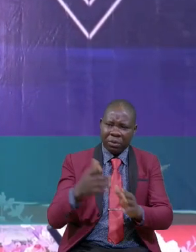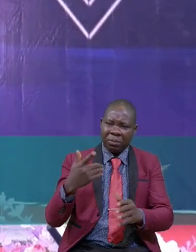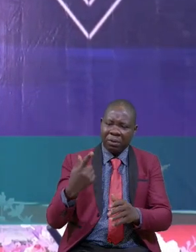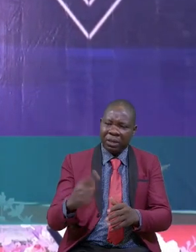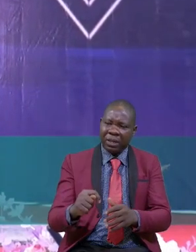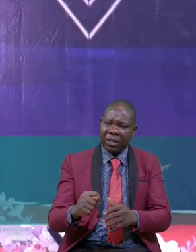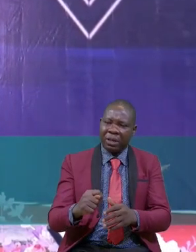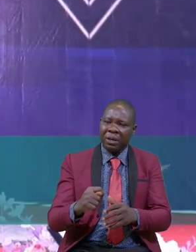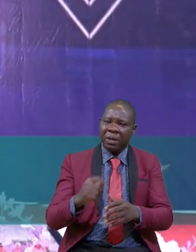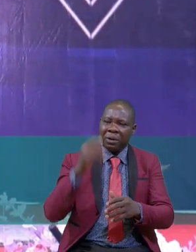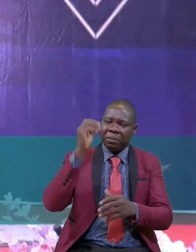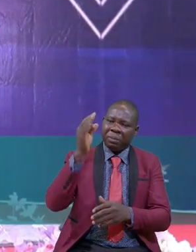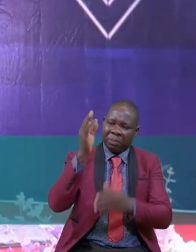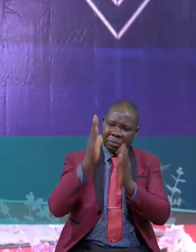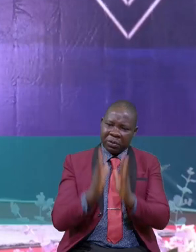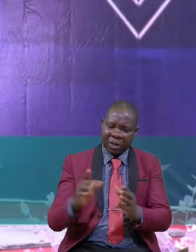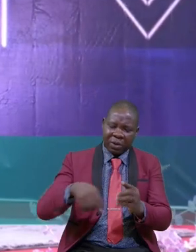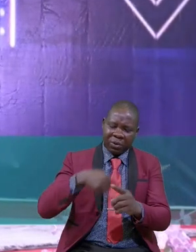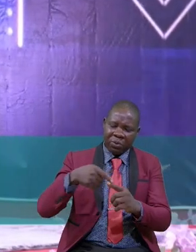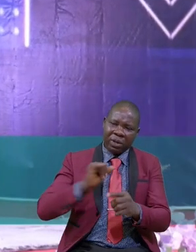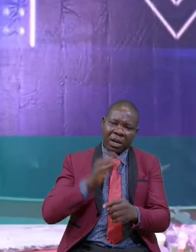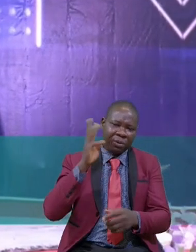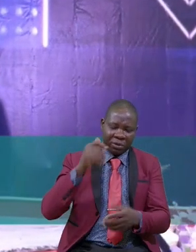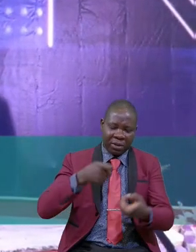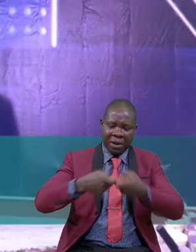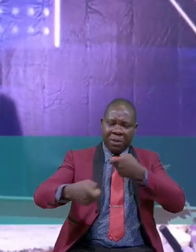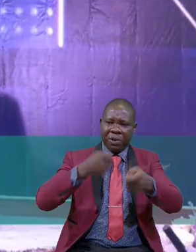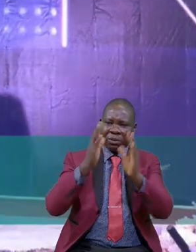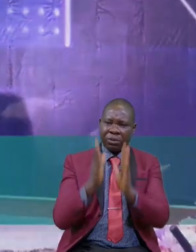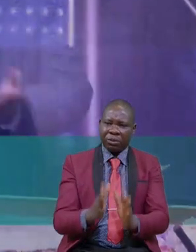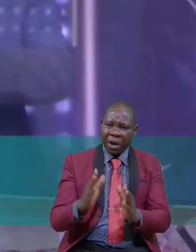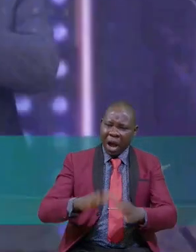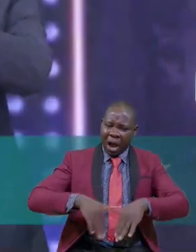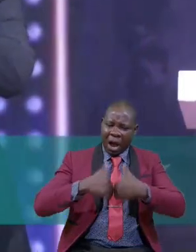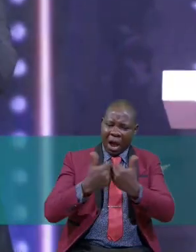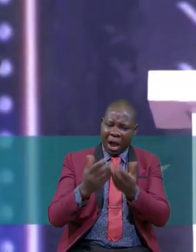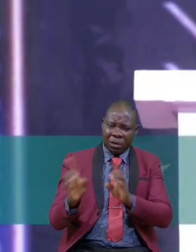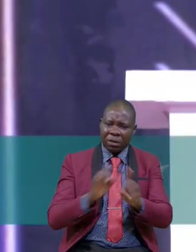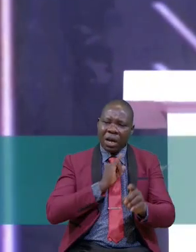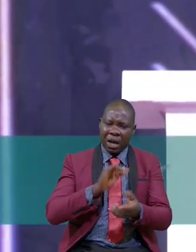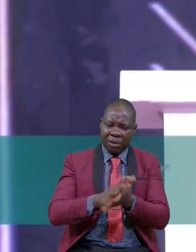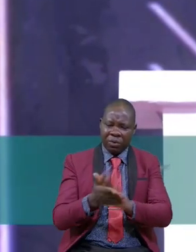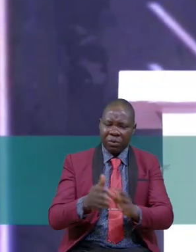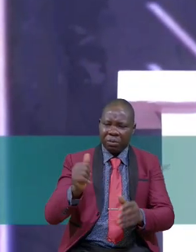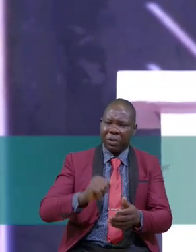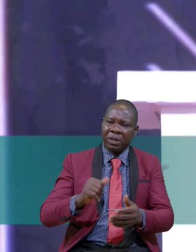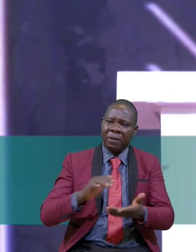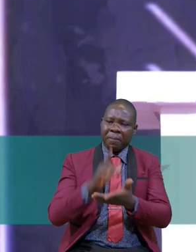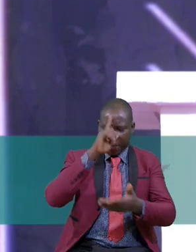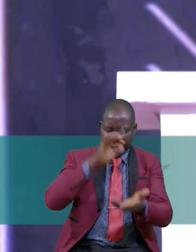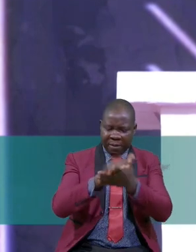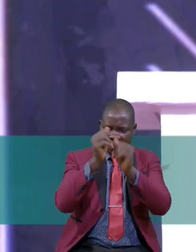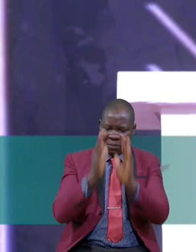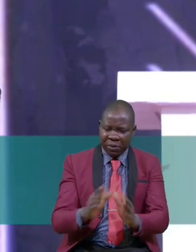homme violent? Comment est-ce que je peux devenir un croyant lorsque j'étais un blasphémateur? Il dit, ah, je reconnais